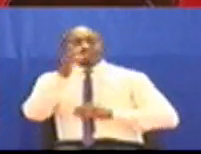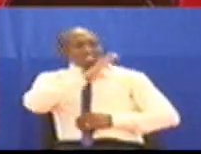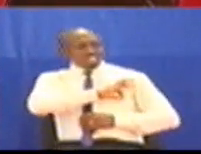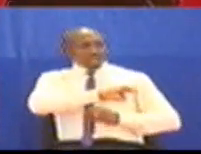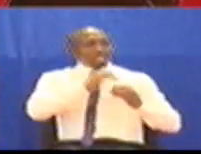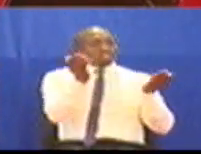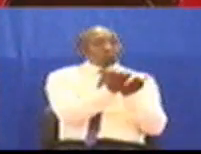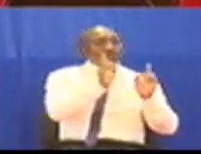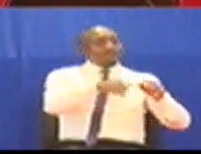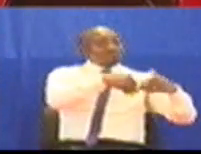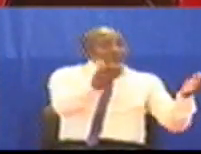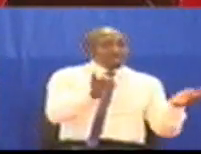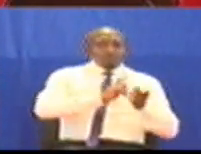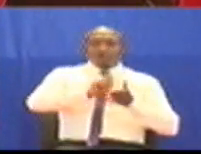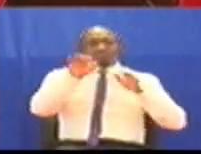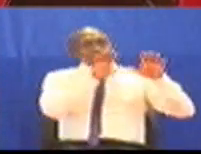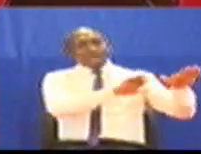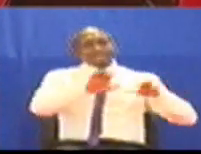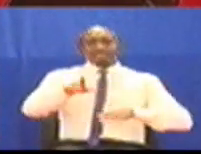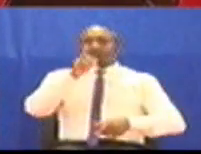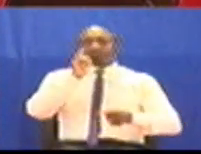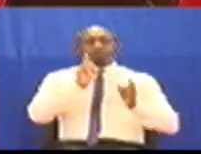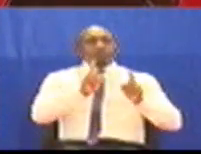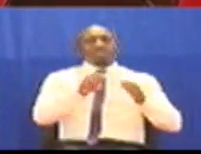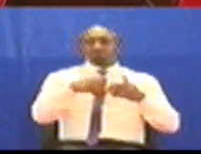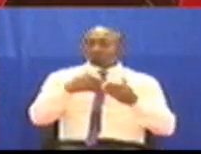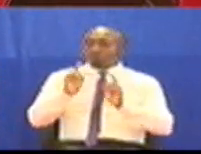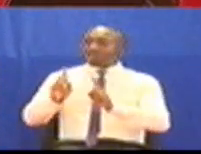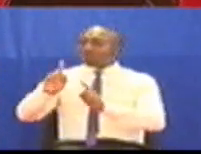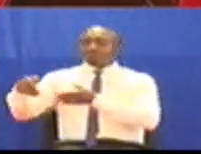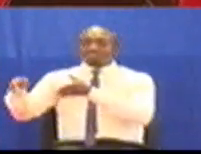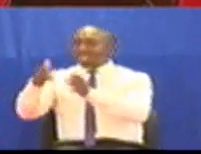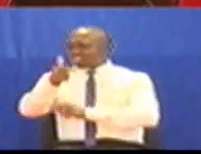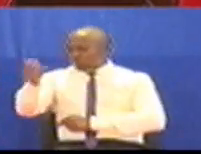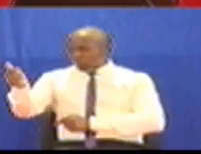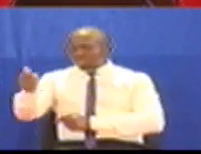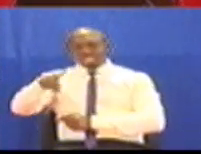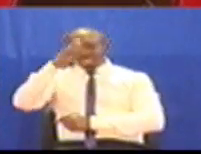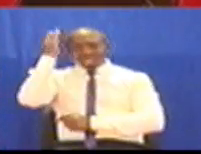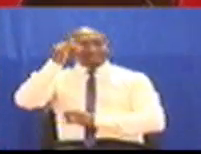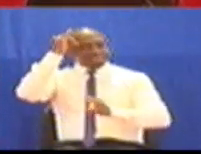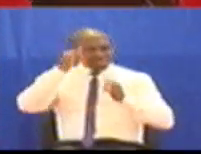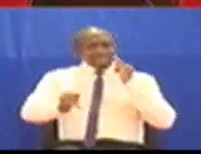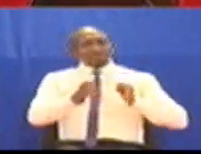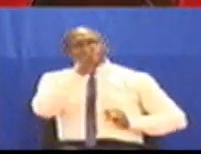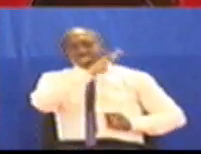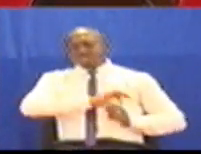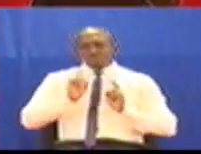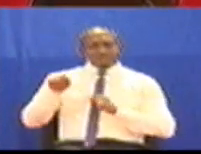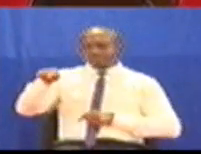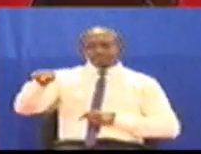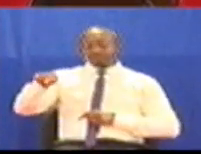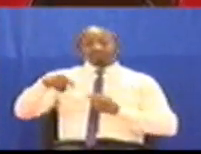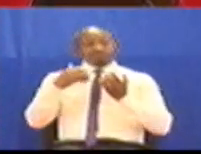Shule hazina walimu, lakini wanafunzi wanahangaika, watembea walimu wanatembea mitaani, serikali haitaki kuajiri. Tunaomba kasi ile ya